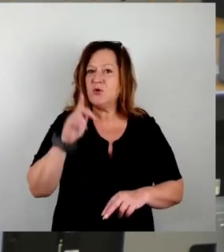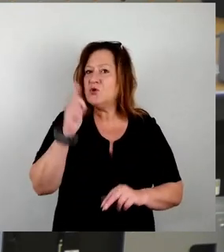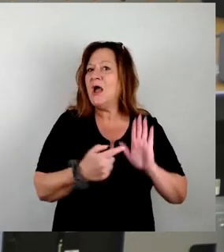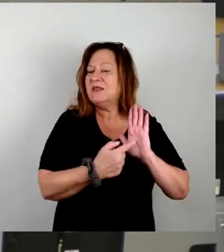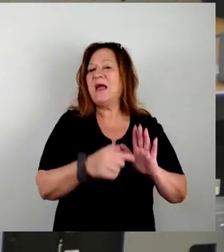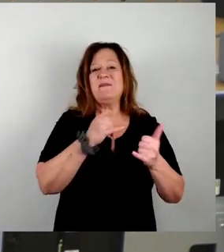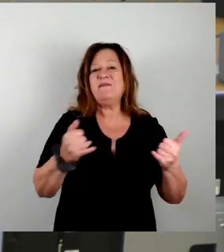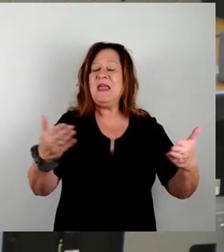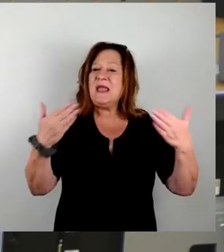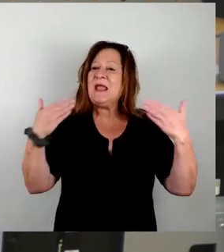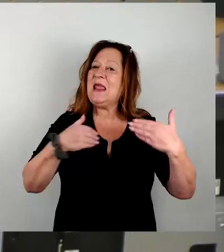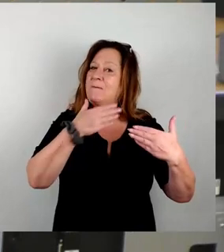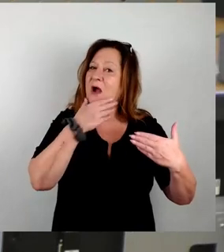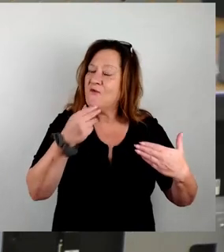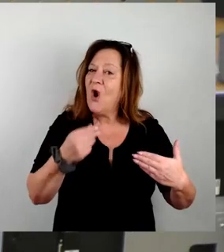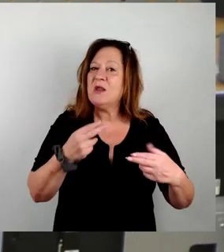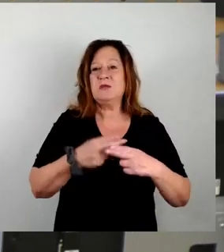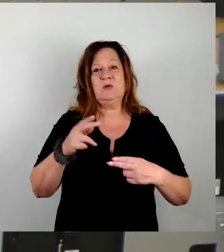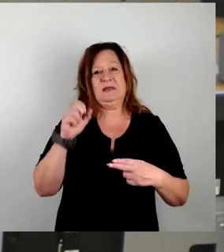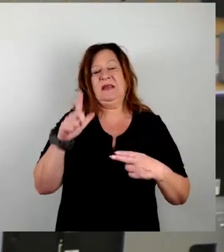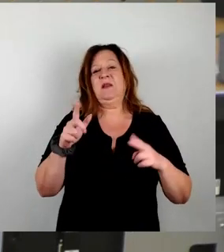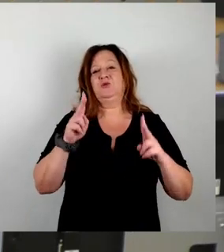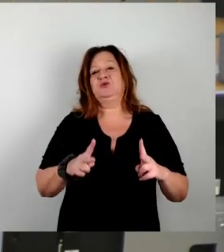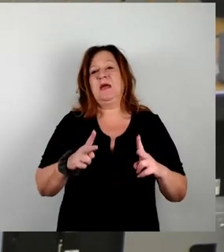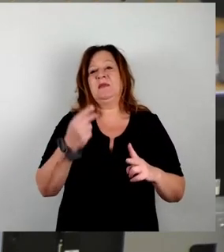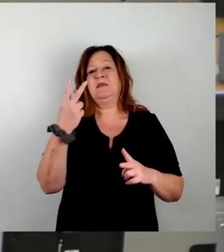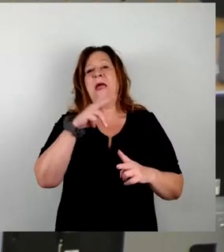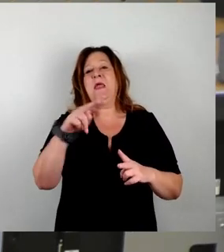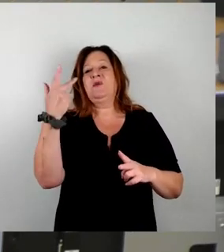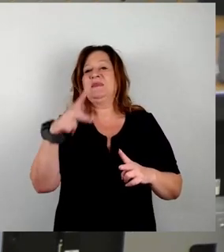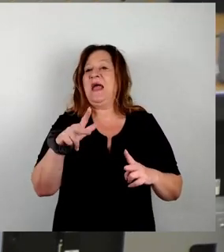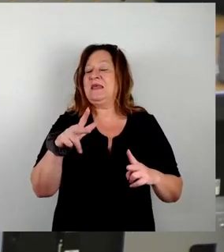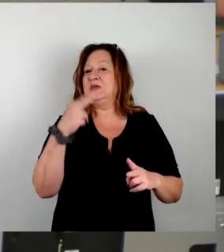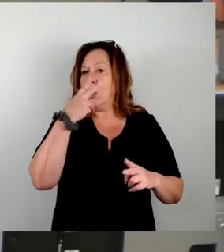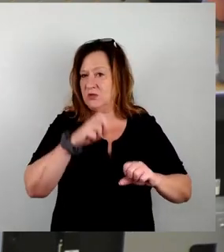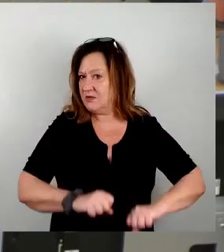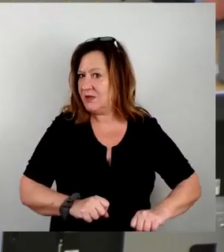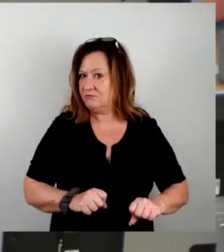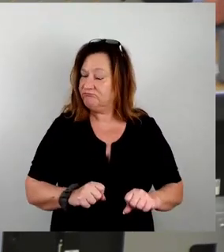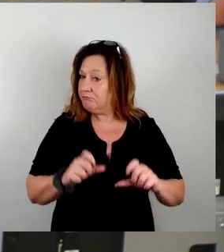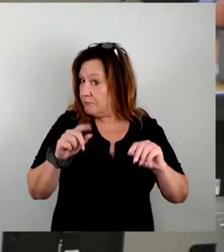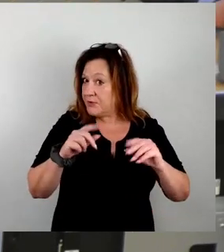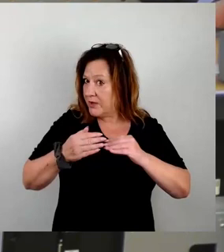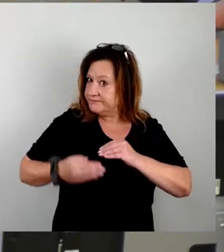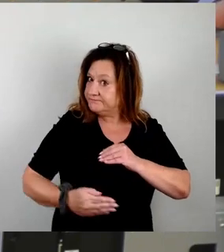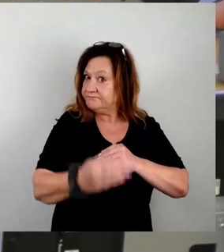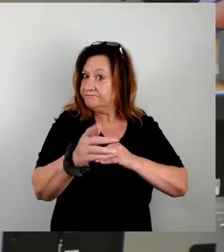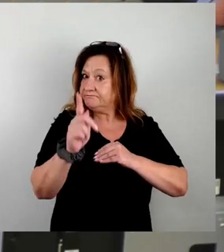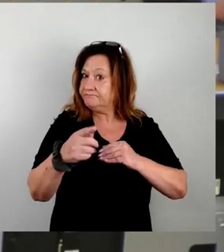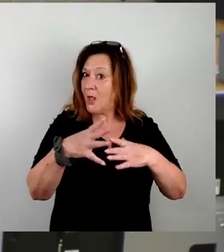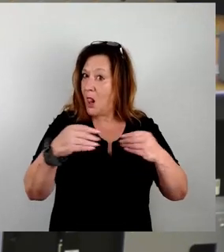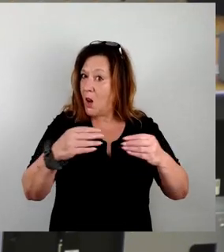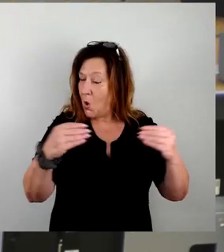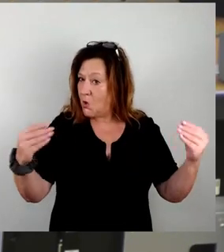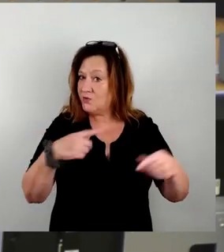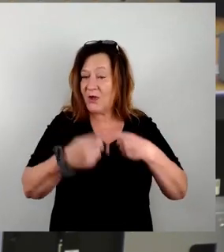und intelligent vernetzte Stadt schon 2030 aussehen kann. Sie soll Lösungen entwickeln für weit verbreitete